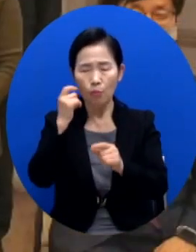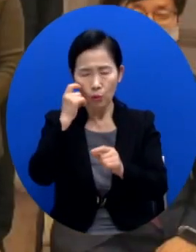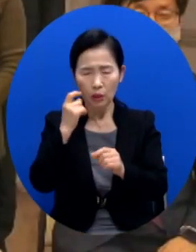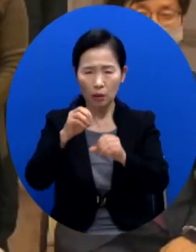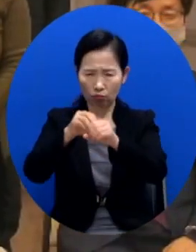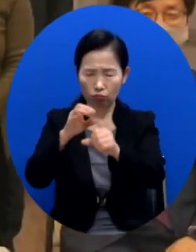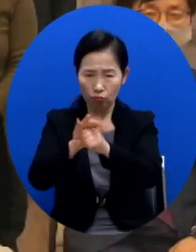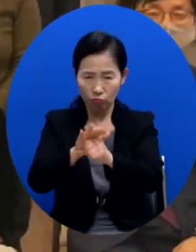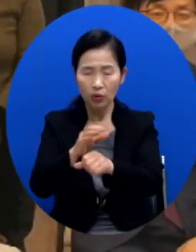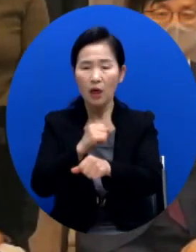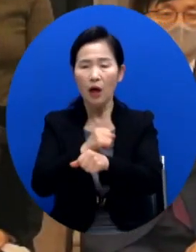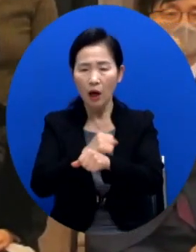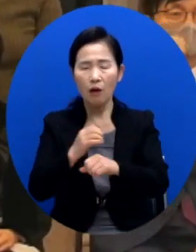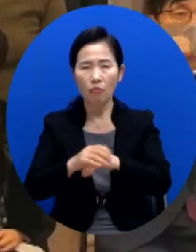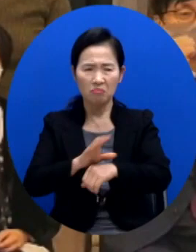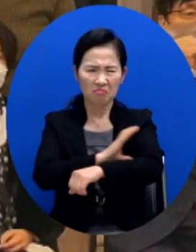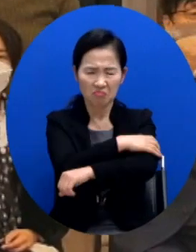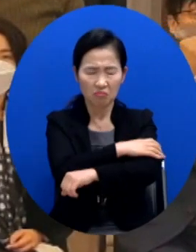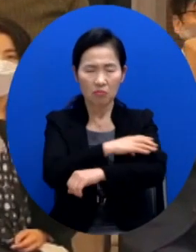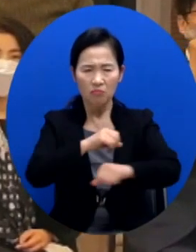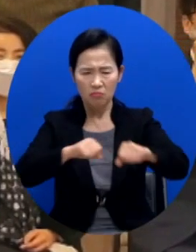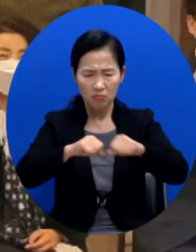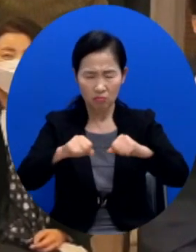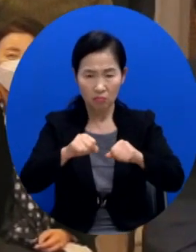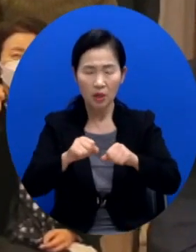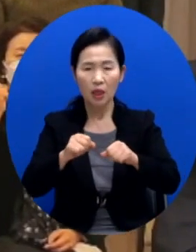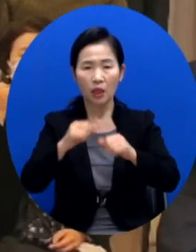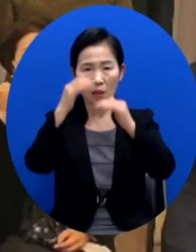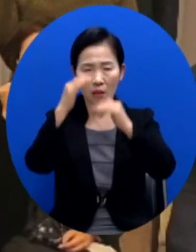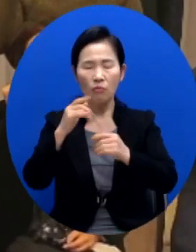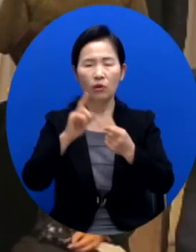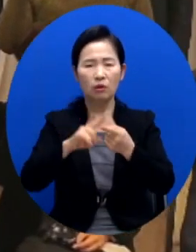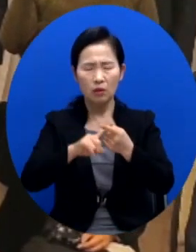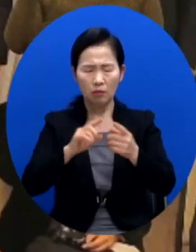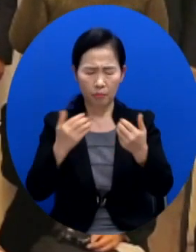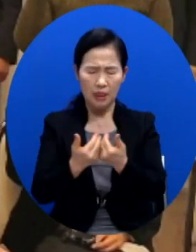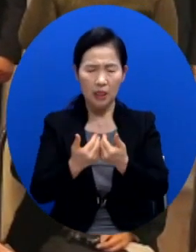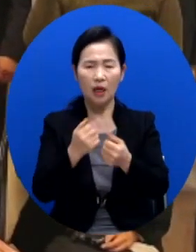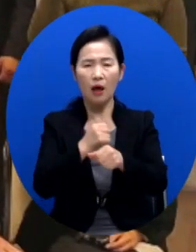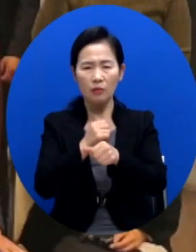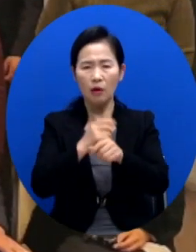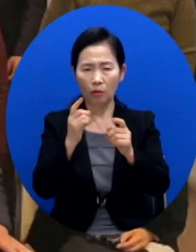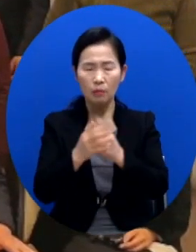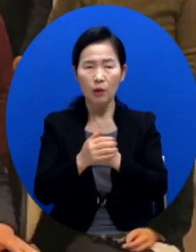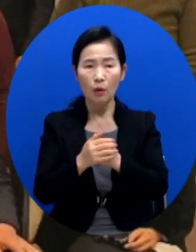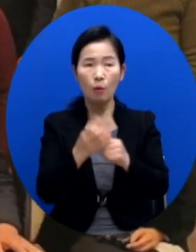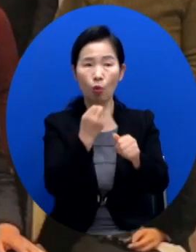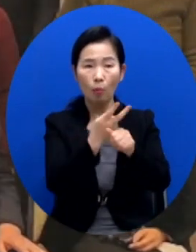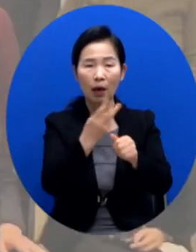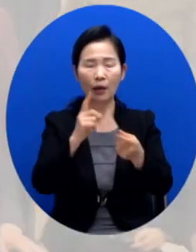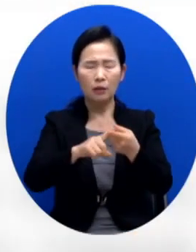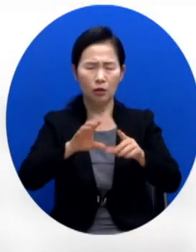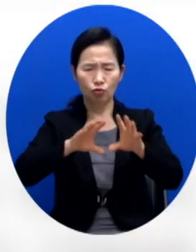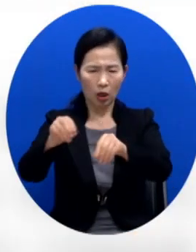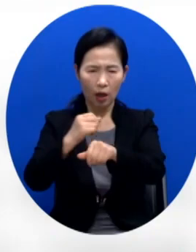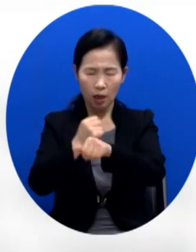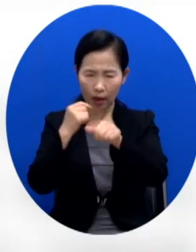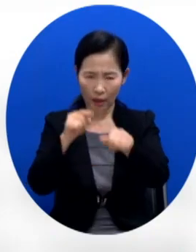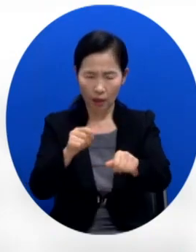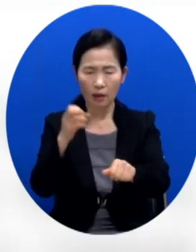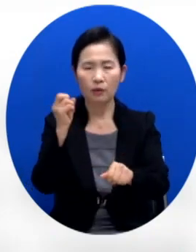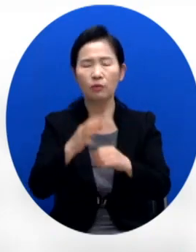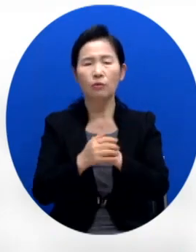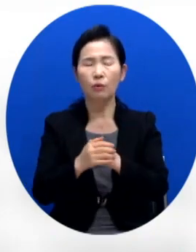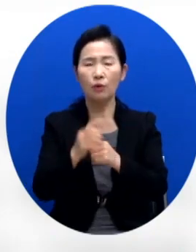혁신학교 지정을 밀어붙이겠다는 교육청을 규탄한다고 덧붙였습니다. 이어 고발을 취하할 것과 혁신학교